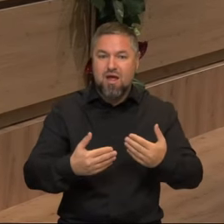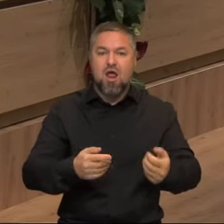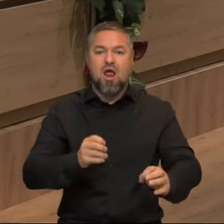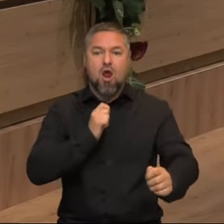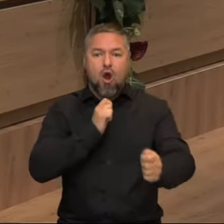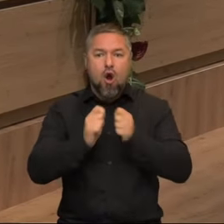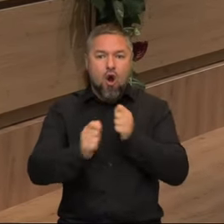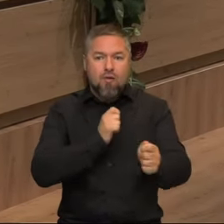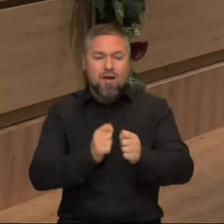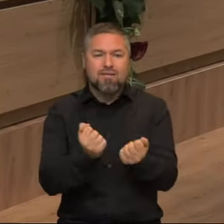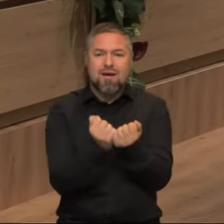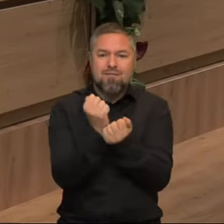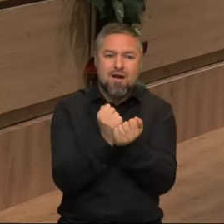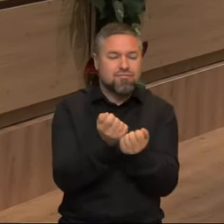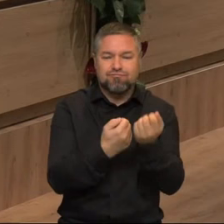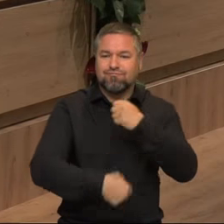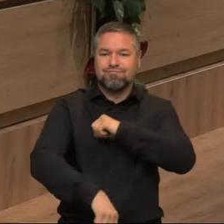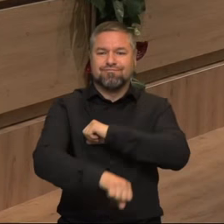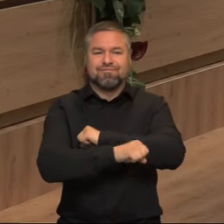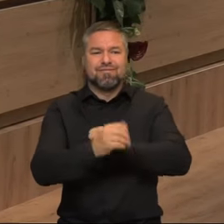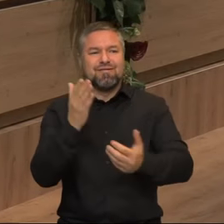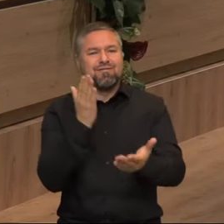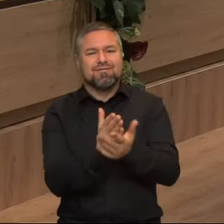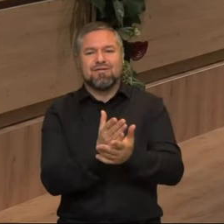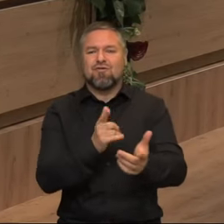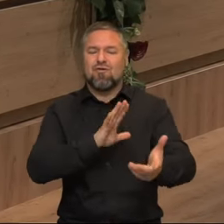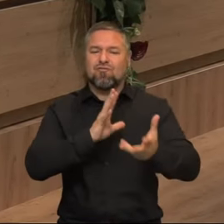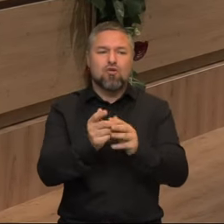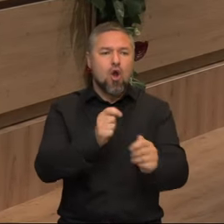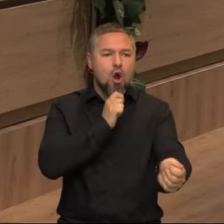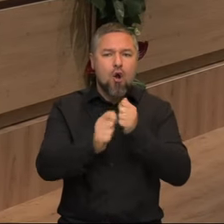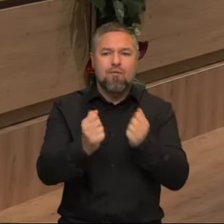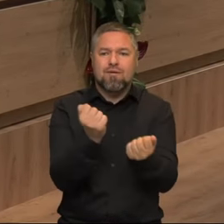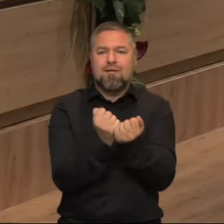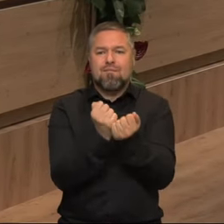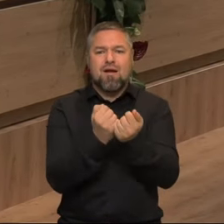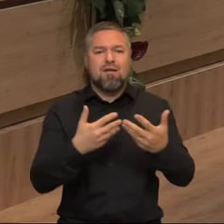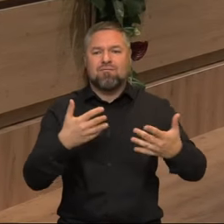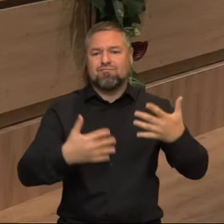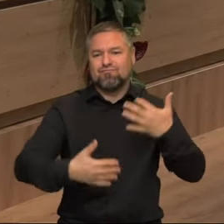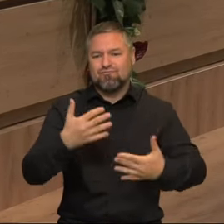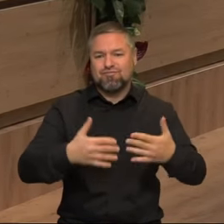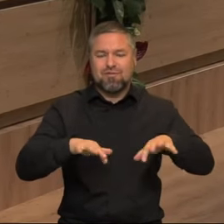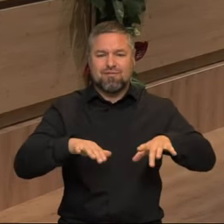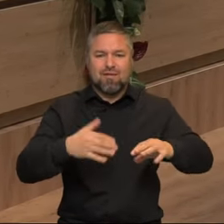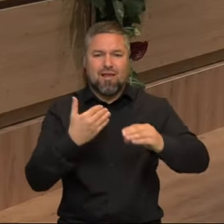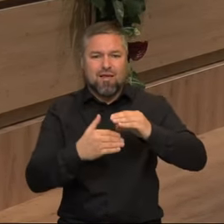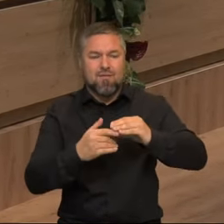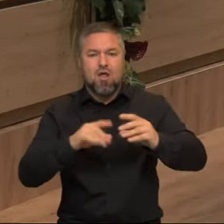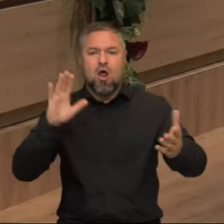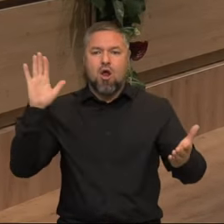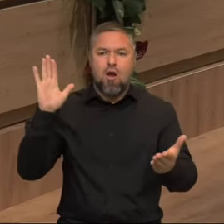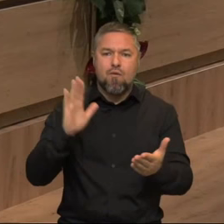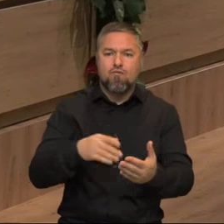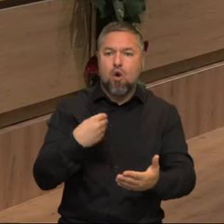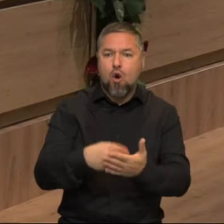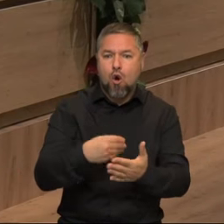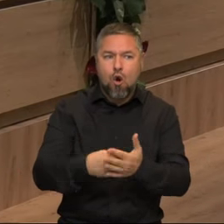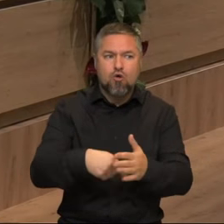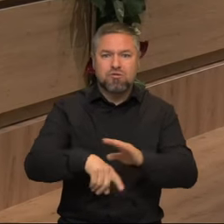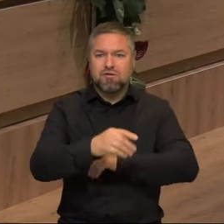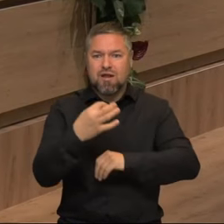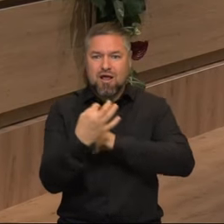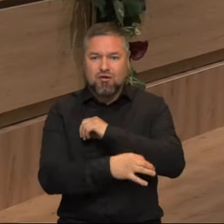papierową zastąpi komunikacja elektroniczna. Liczymy, że eliminacja papieru usprawni wymianę informacji, obniży koszty funkcjonowania